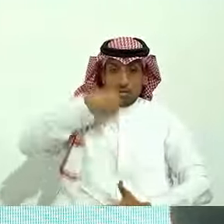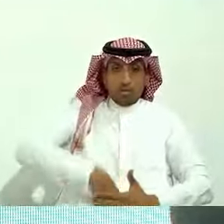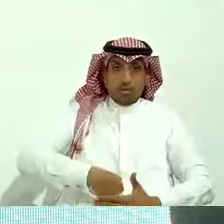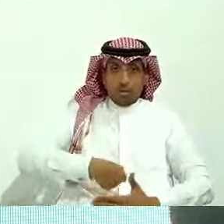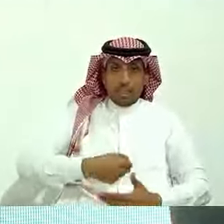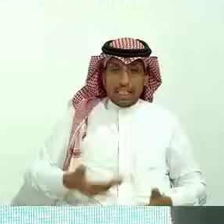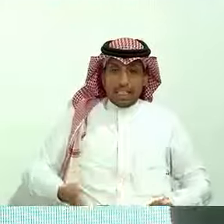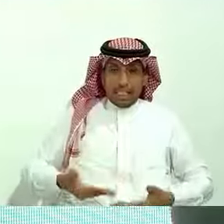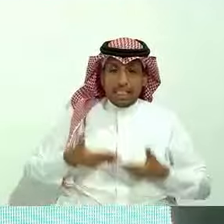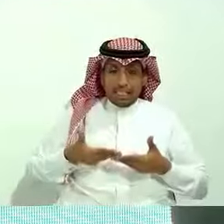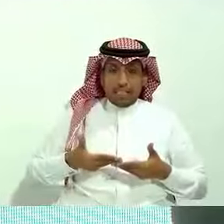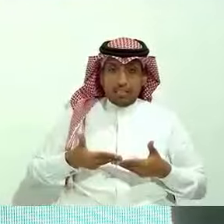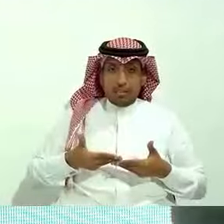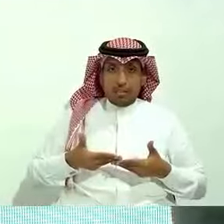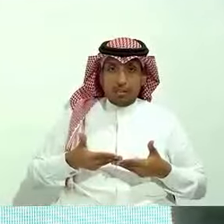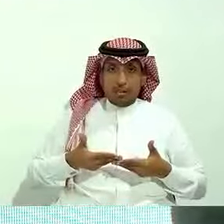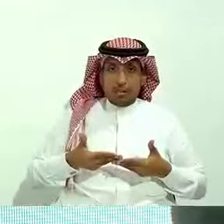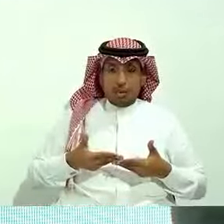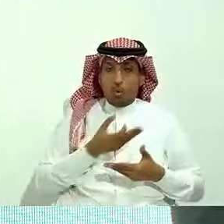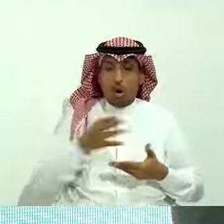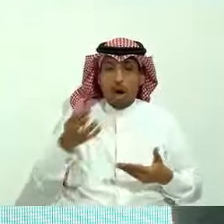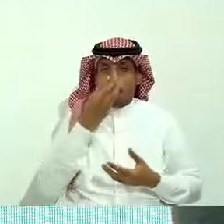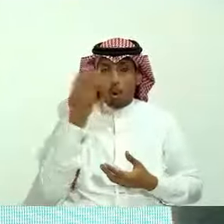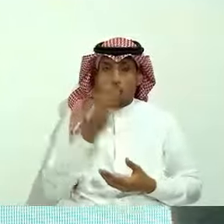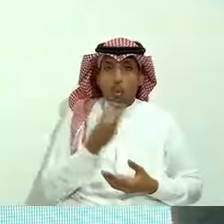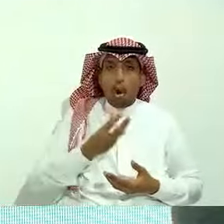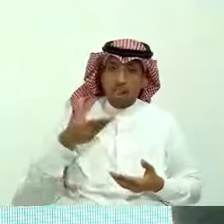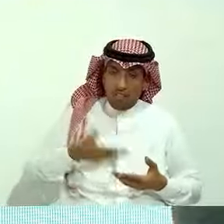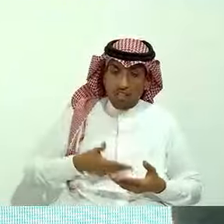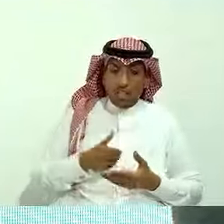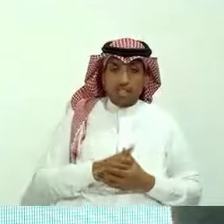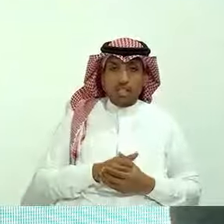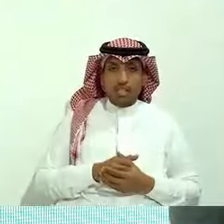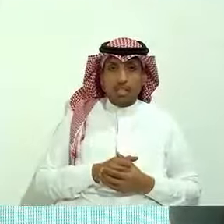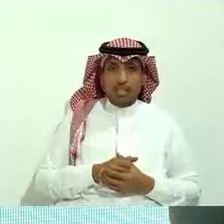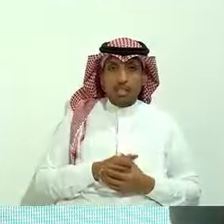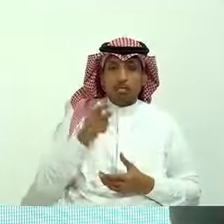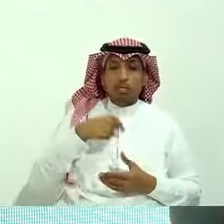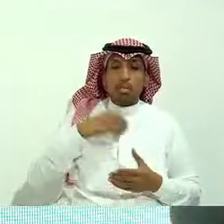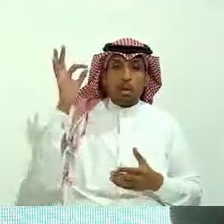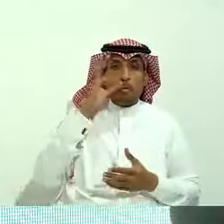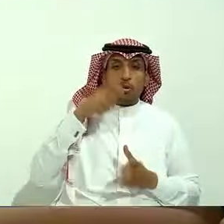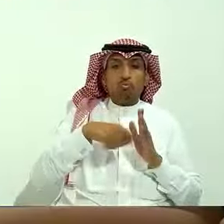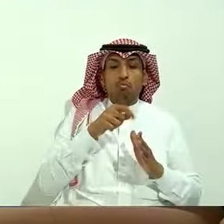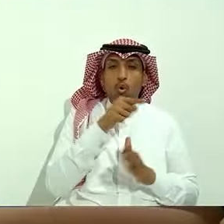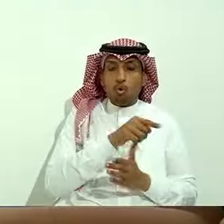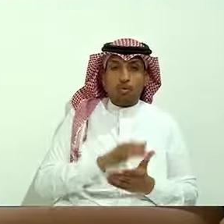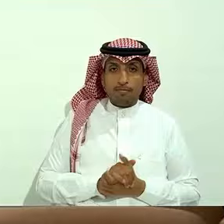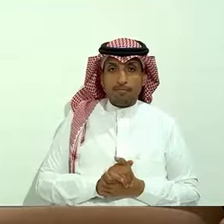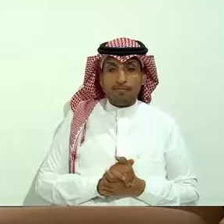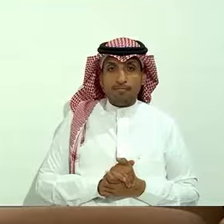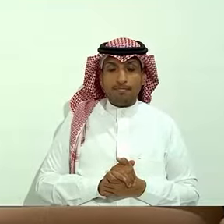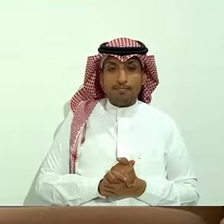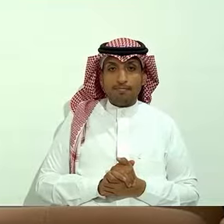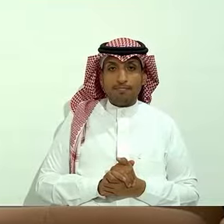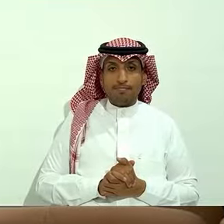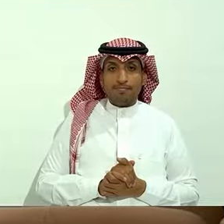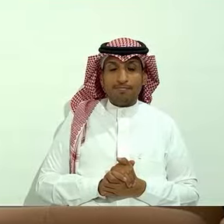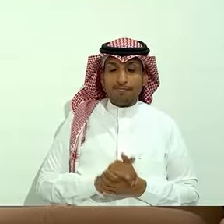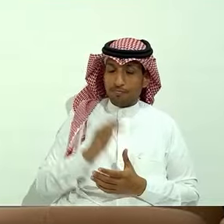قصير وكل ورود اللي هي من تطريز البدو. جميل